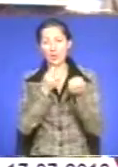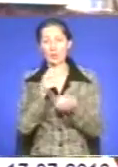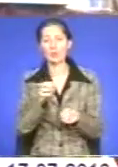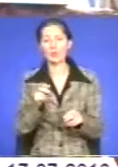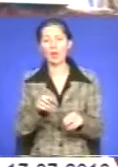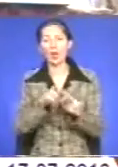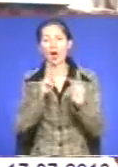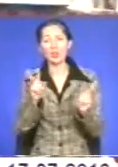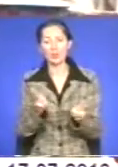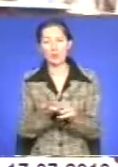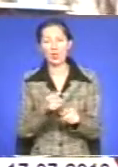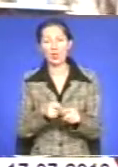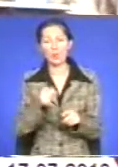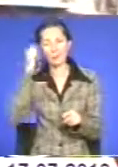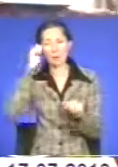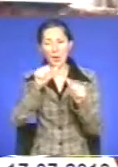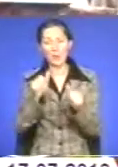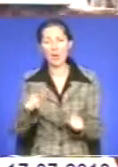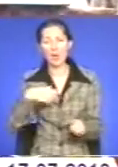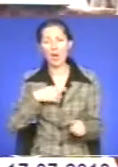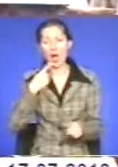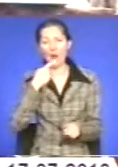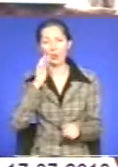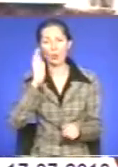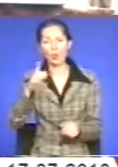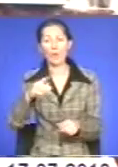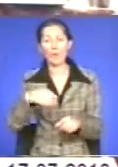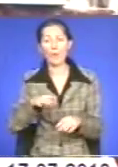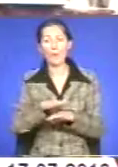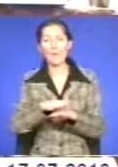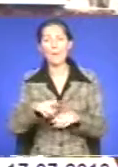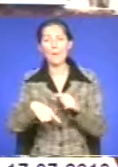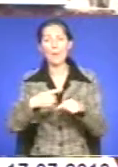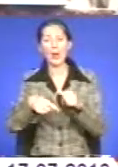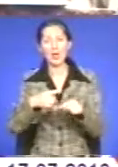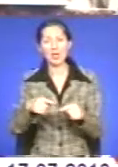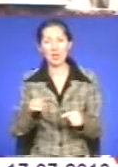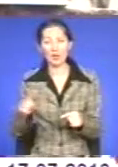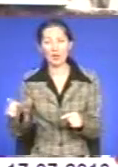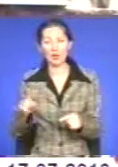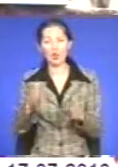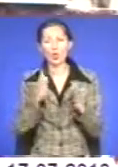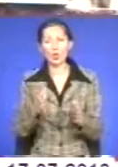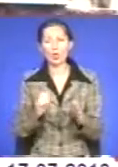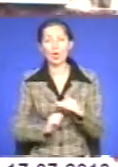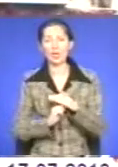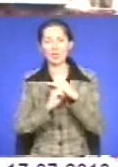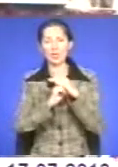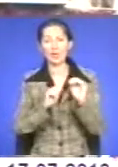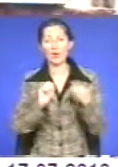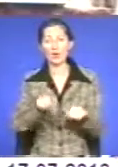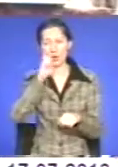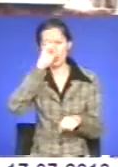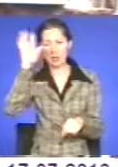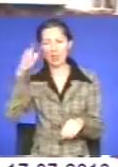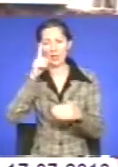говоримо будущим поколінням, що тільки на основі православної віри,